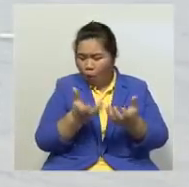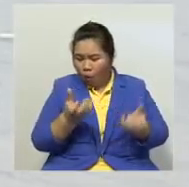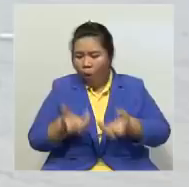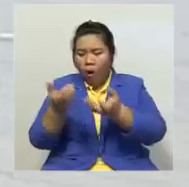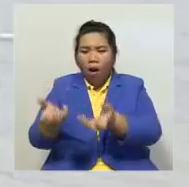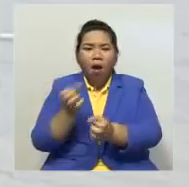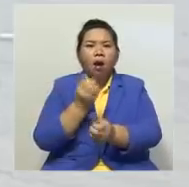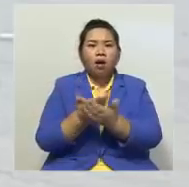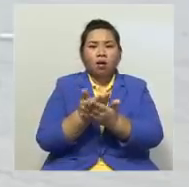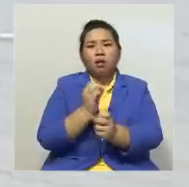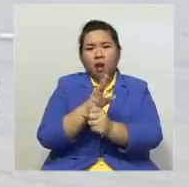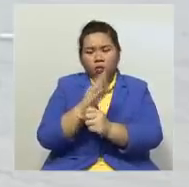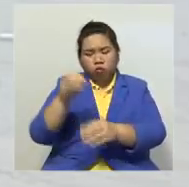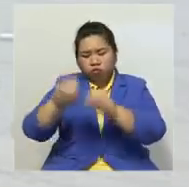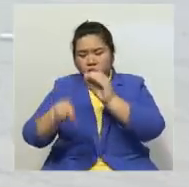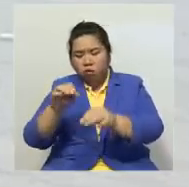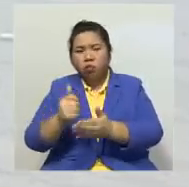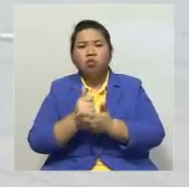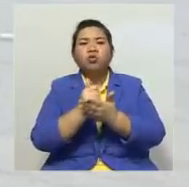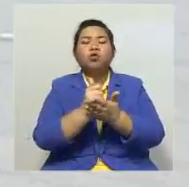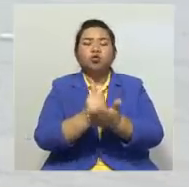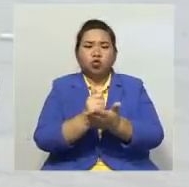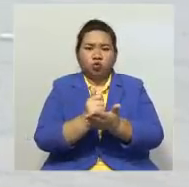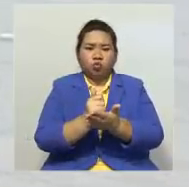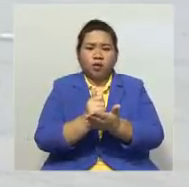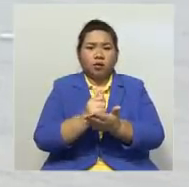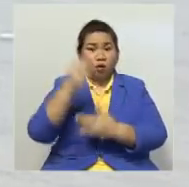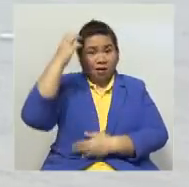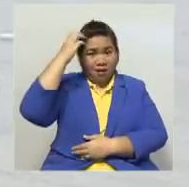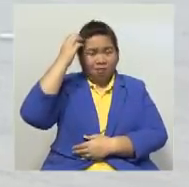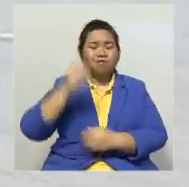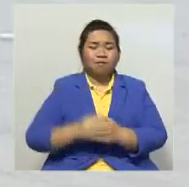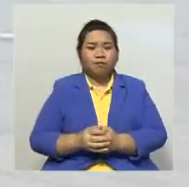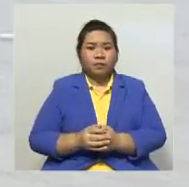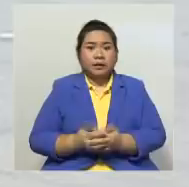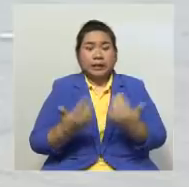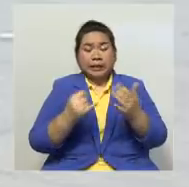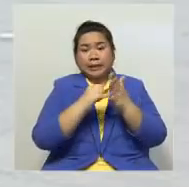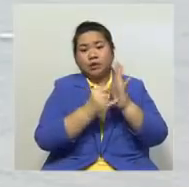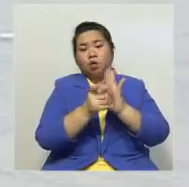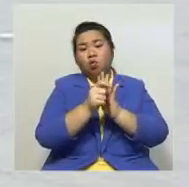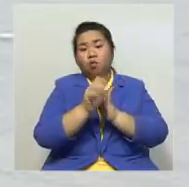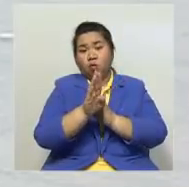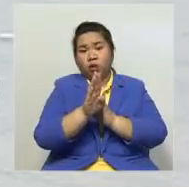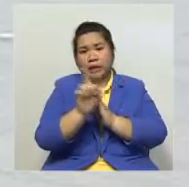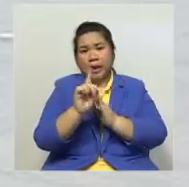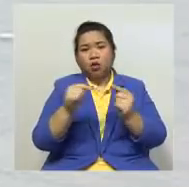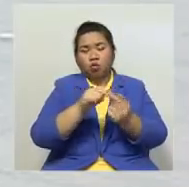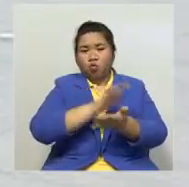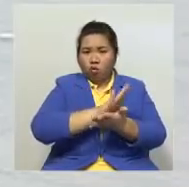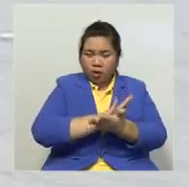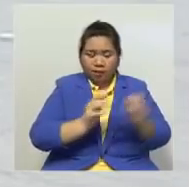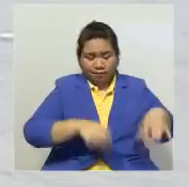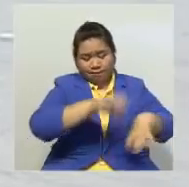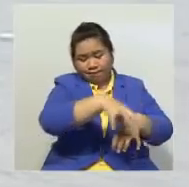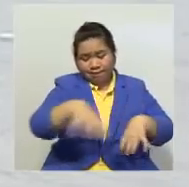สดเพื่อช่วยสมทบในการที่จะช่วยเหลือพี่น้องชาวสปลาวค่ะส่วนทางด้านในพื้นที่จังหวัดอุบลราชธานีเองนะคะสถานศึกษาแล้วก็หน่วยงาน